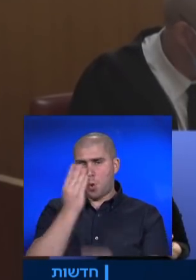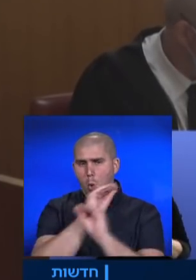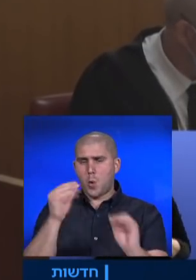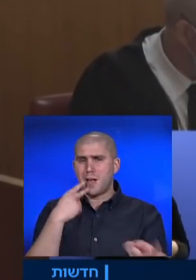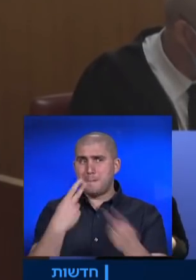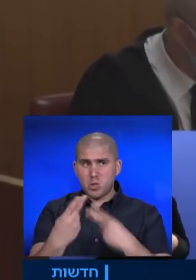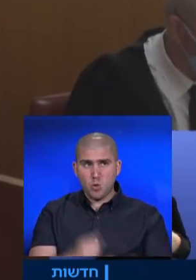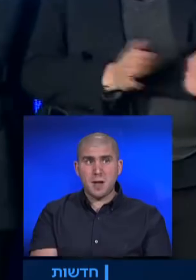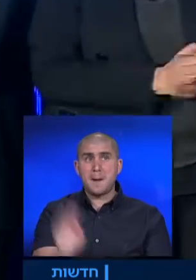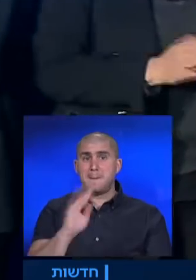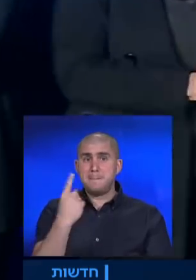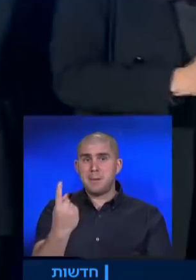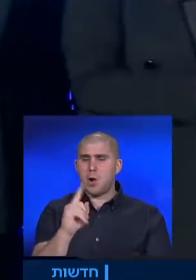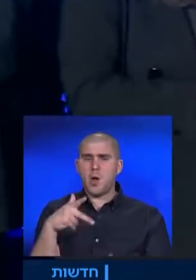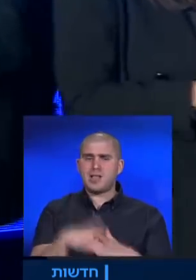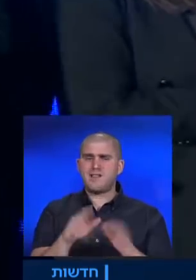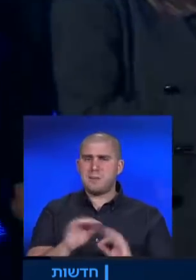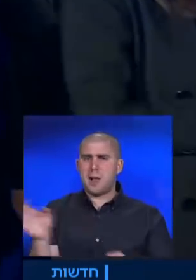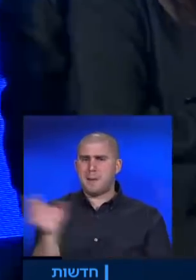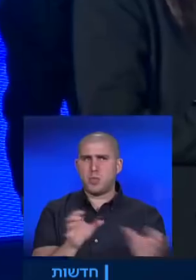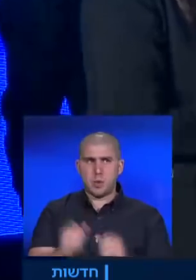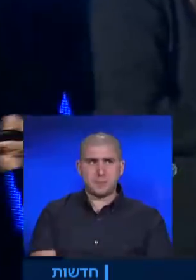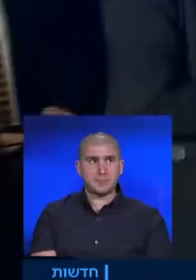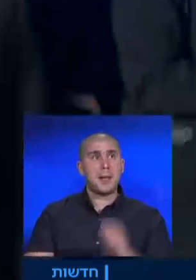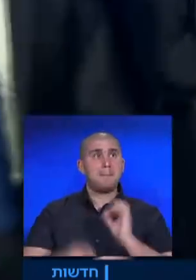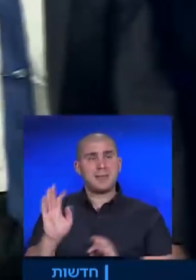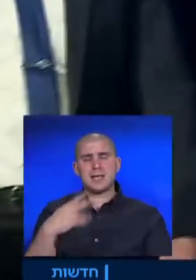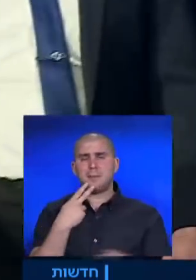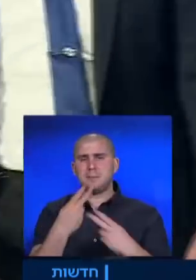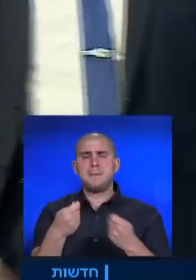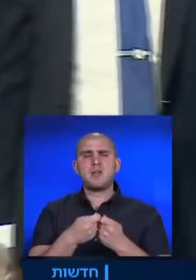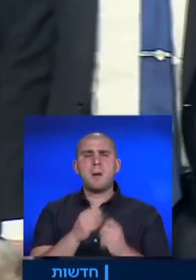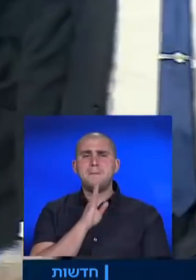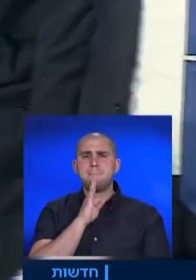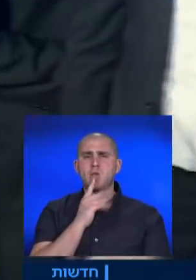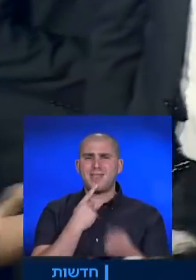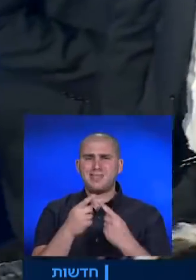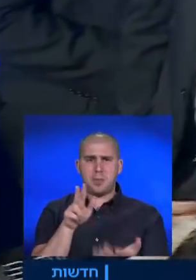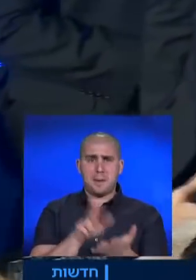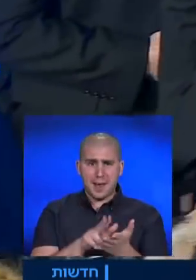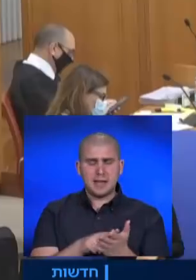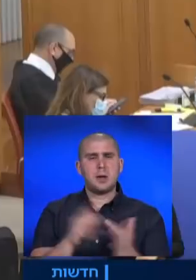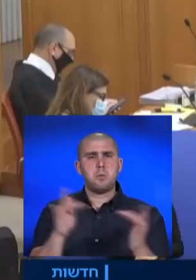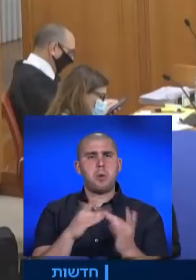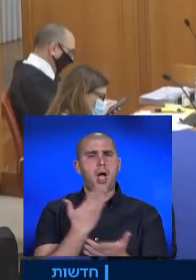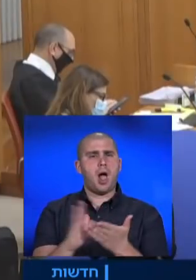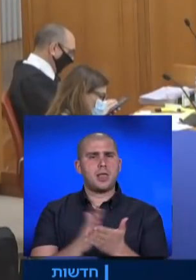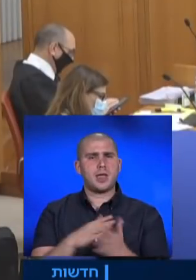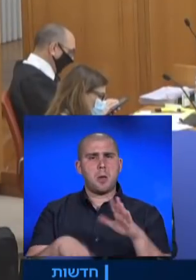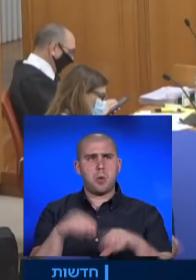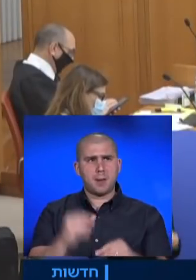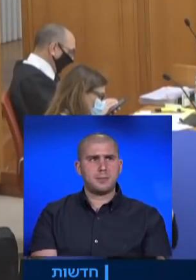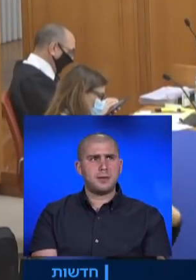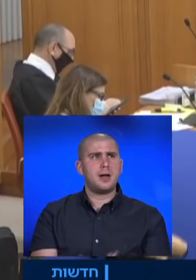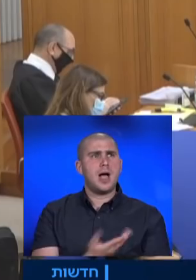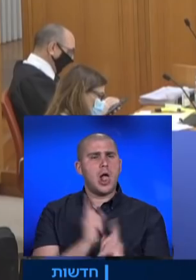שנתניהו לא יתערב במינויים. הפרקליט גם התייחס לבעייתיות של הדיון בבגץ אל מול הכרעת הבוחר. אין שום מקום לנתק את הקשר בין